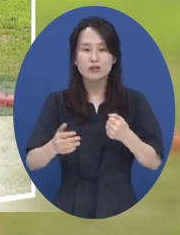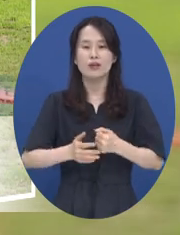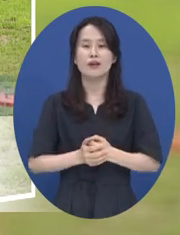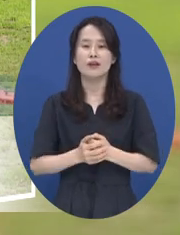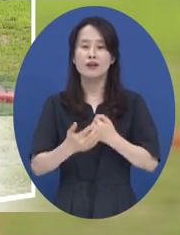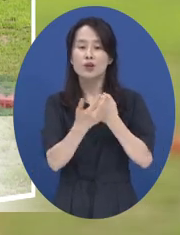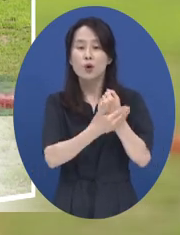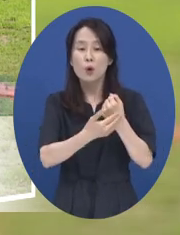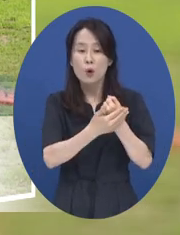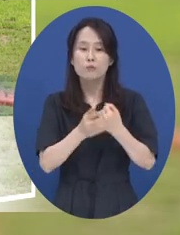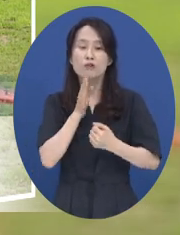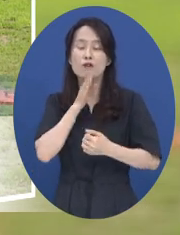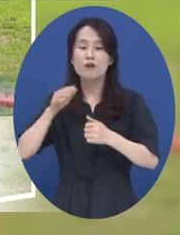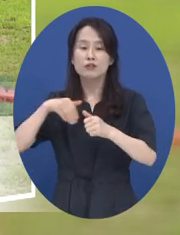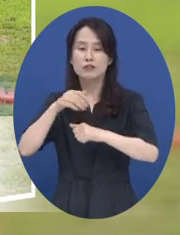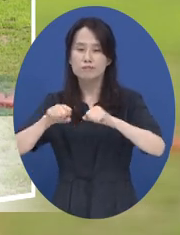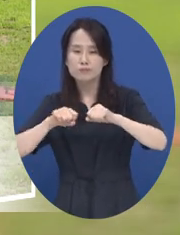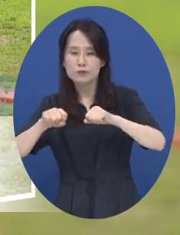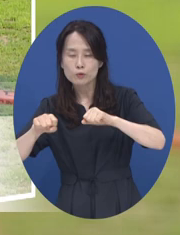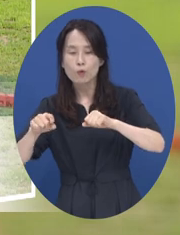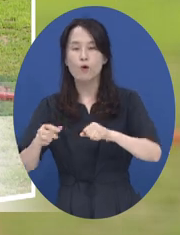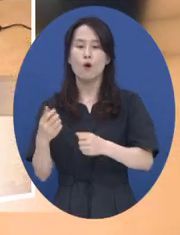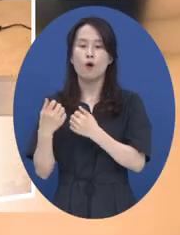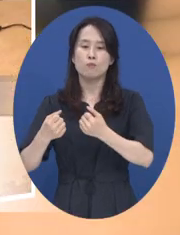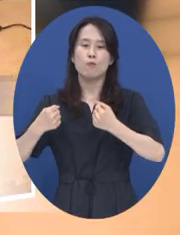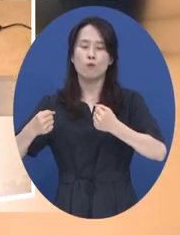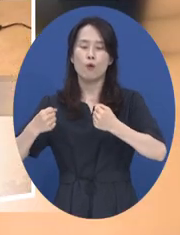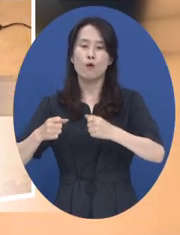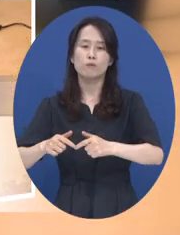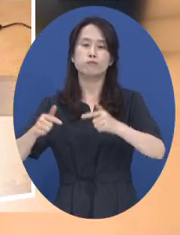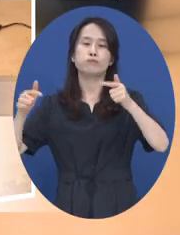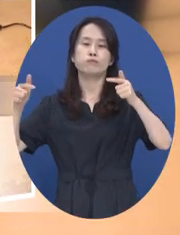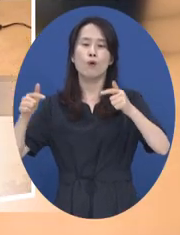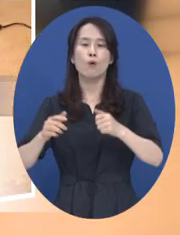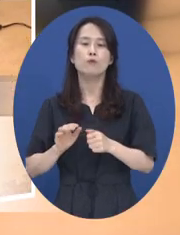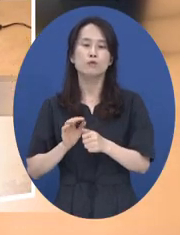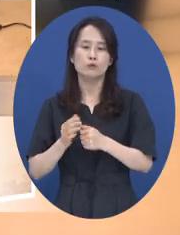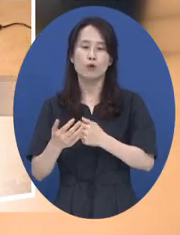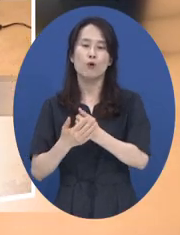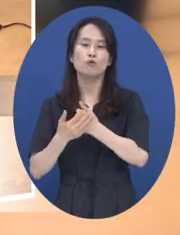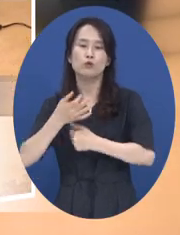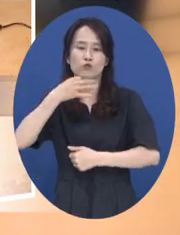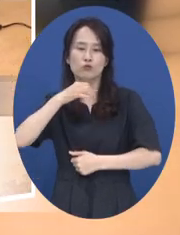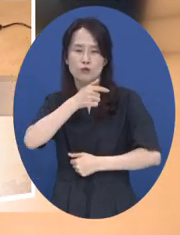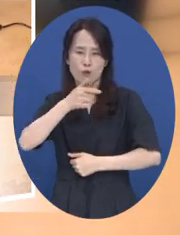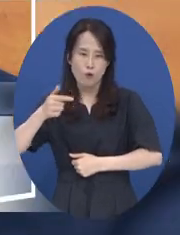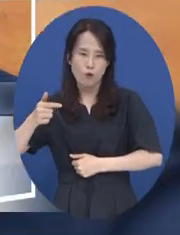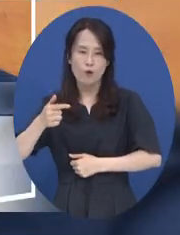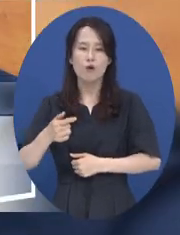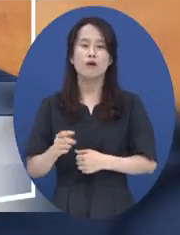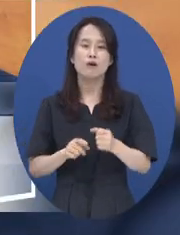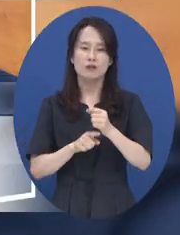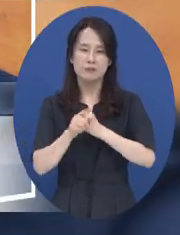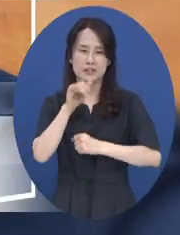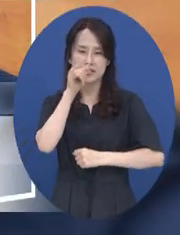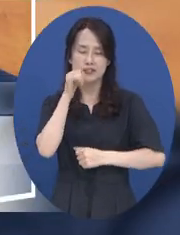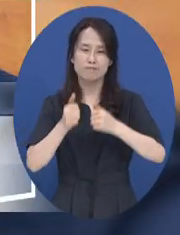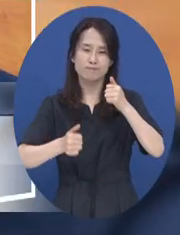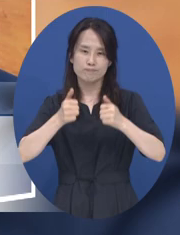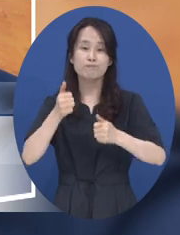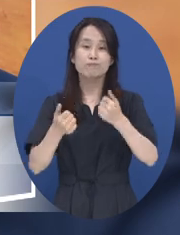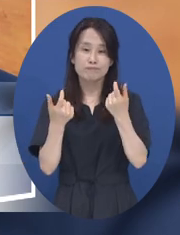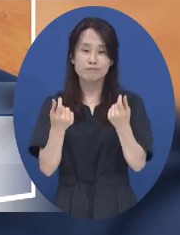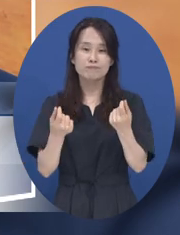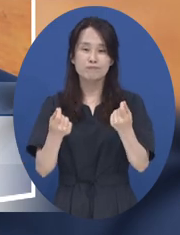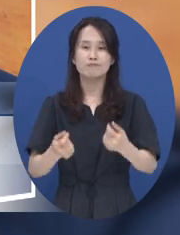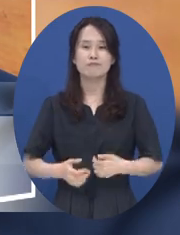경쟁을 통해서 현장 활동을 하면서도 체력적으로 증가돼서 원활한 현장 활동을 할수 있게 되는 것 같아서 또 굉장히